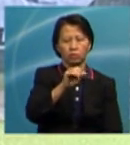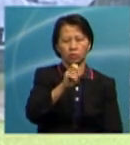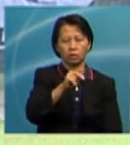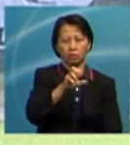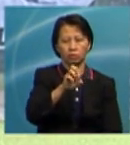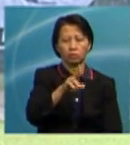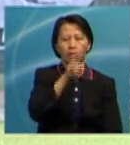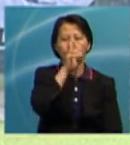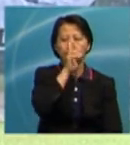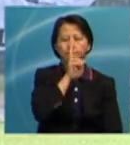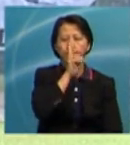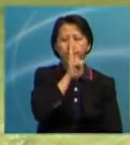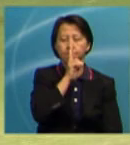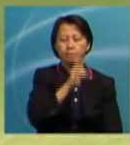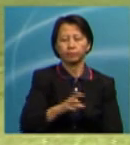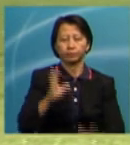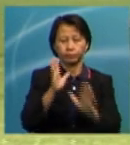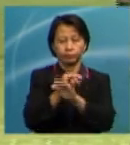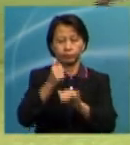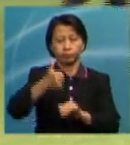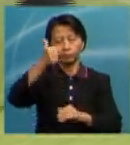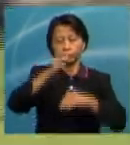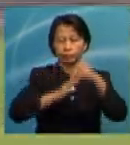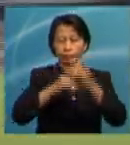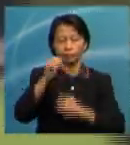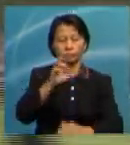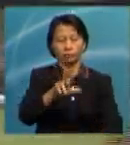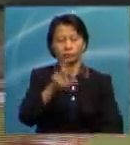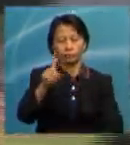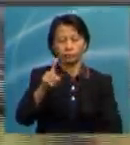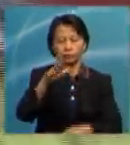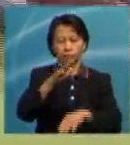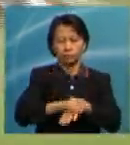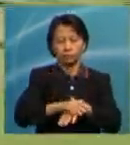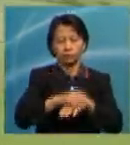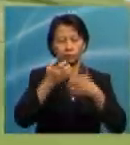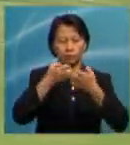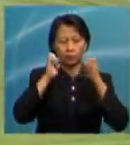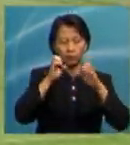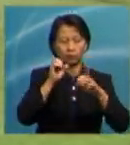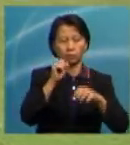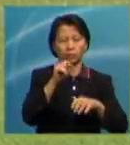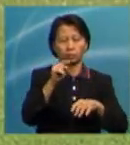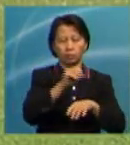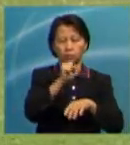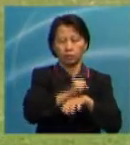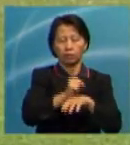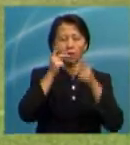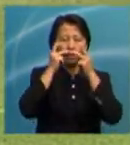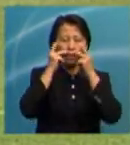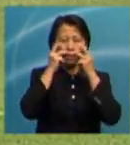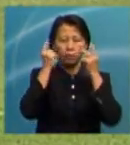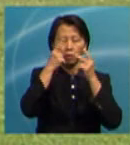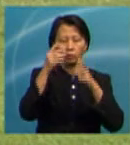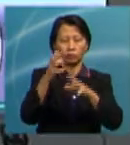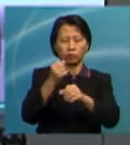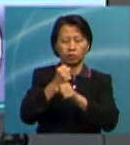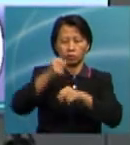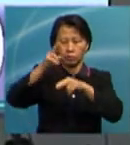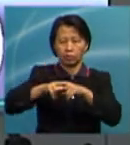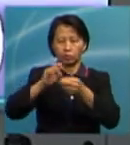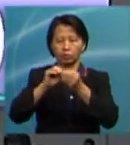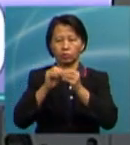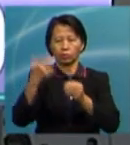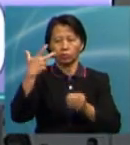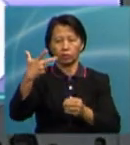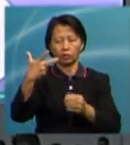merah Sarawak mencatat kemenangan selesa 31 ke atas Li 12 di stadium Negeri Kuching untuk merampas kedudukan ketiga